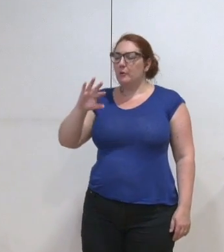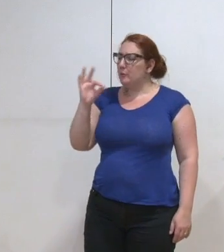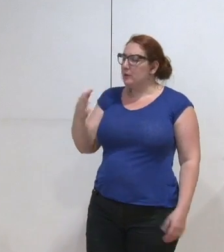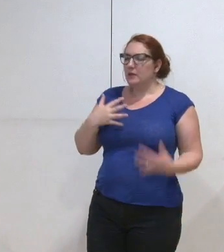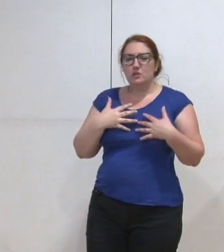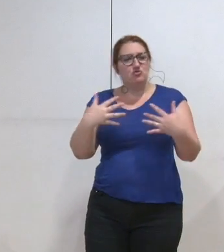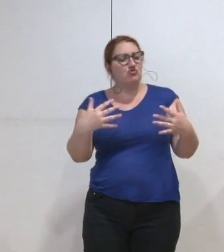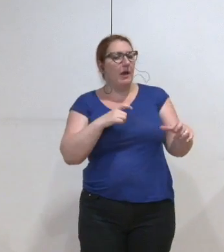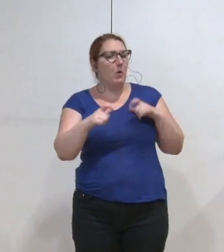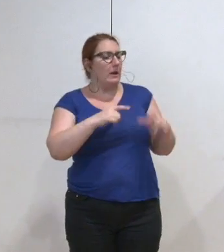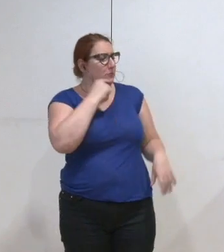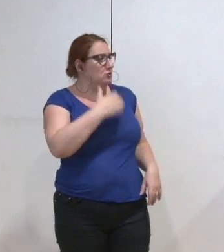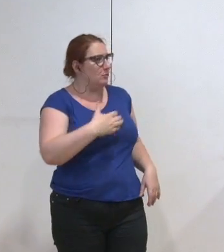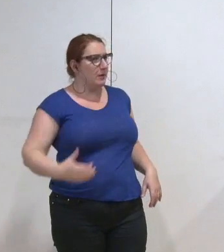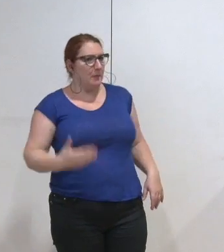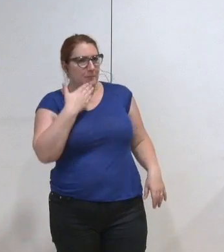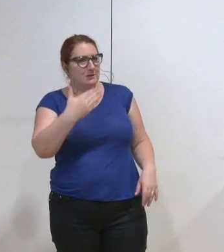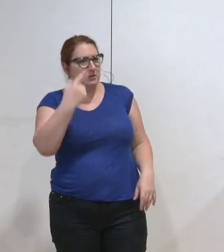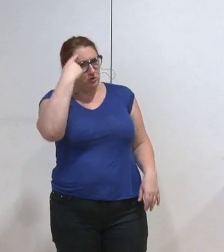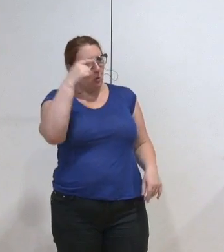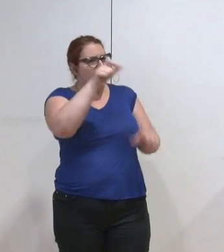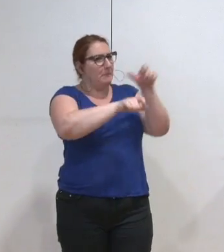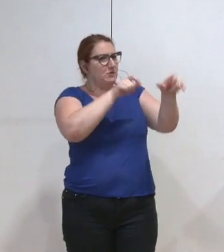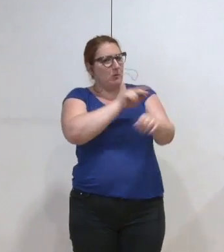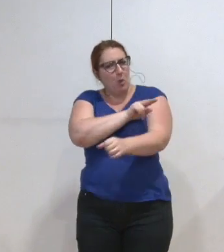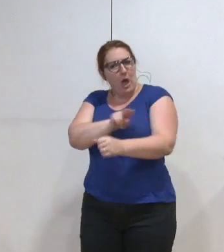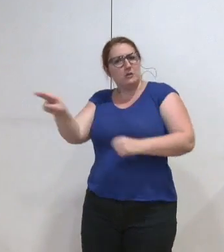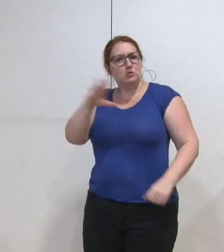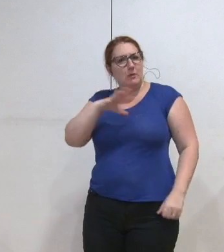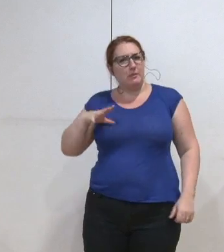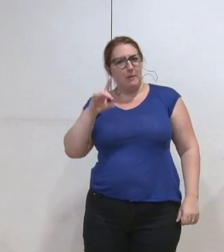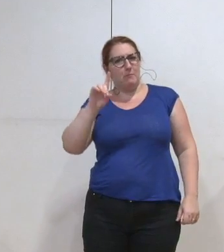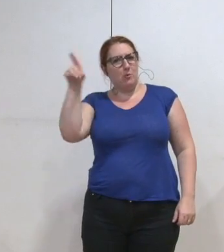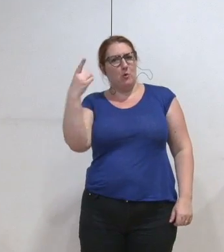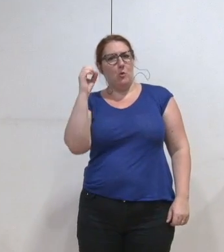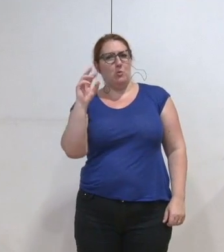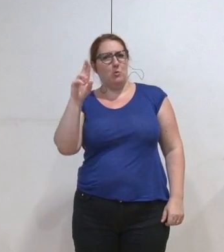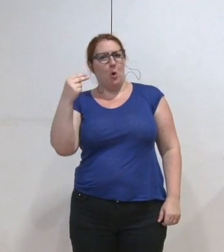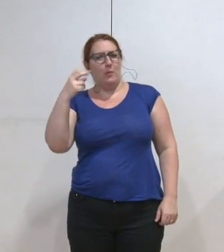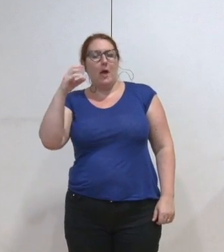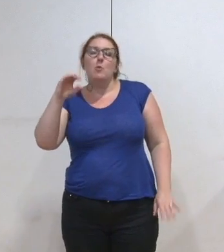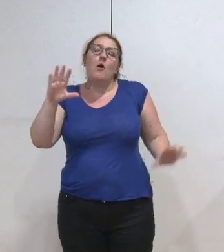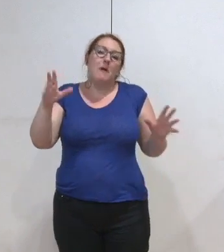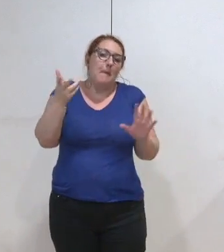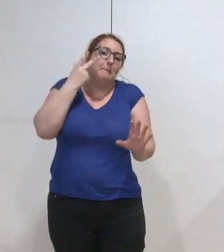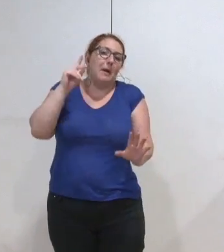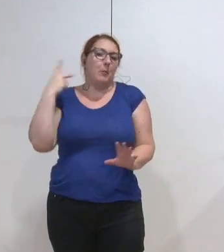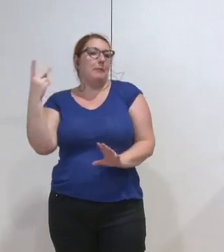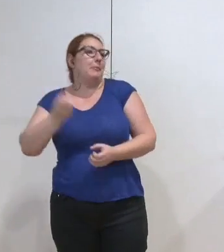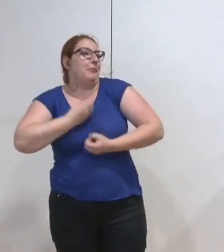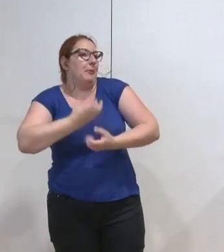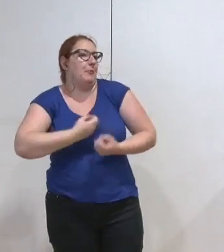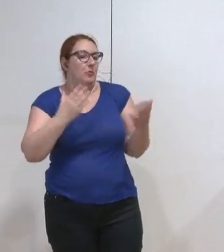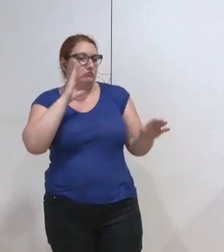certains ont un petit peu insulté madame dornano ou du moins n'ont pas compris tout à fait les propos qu'elle tenait alors moi je vous invite